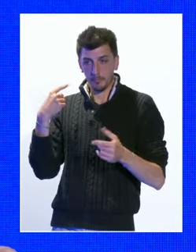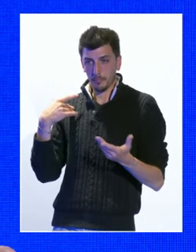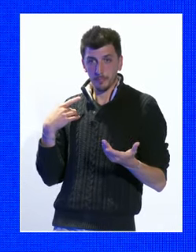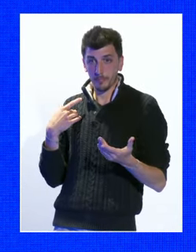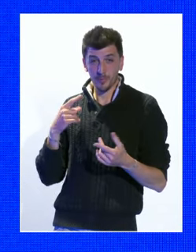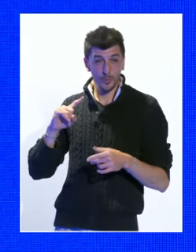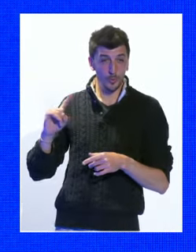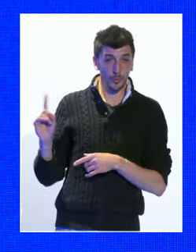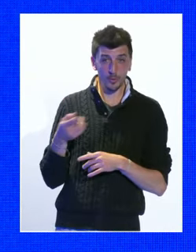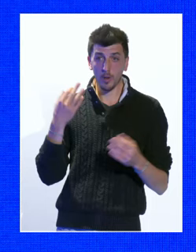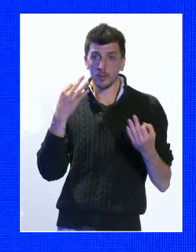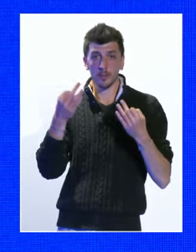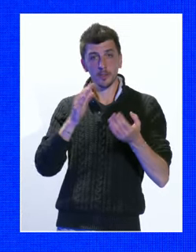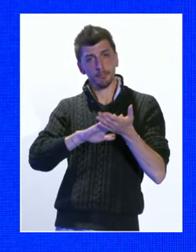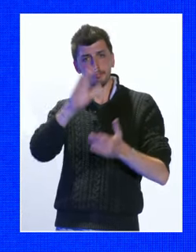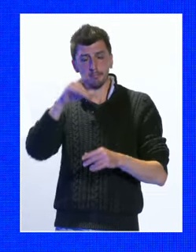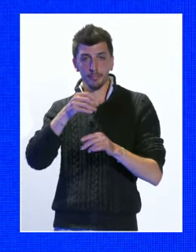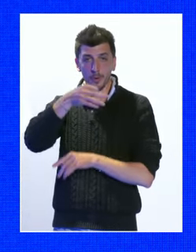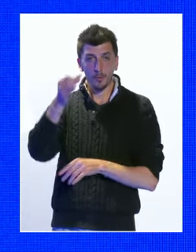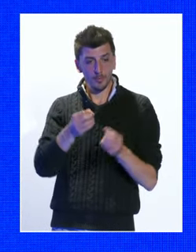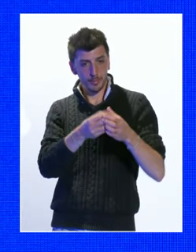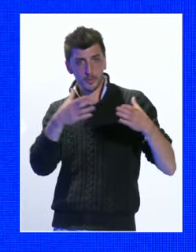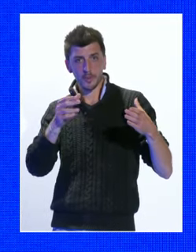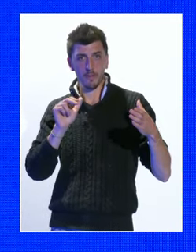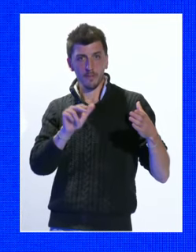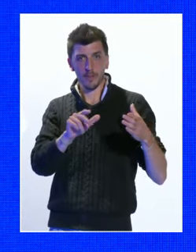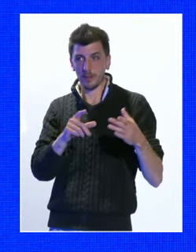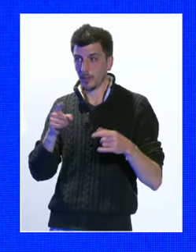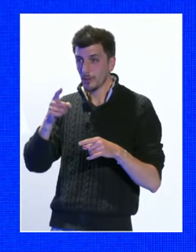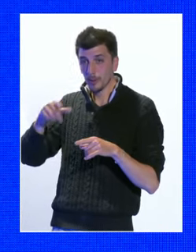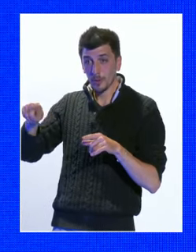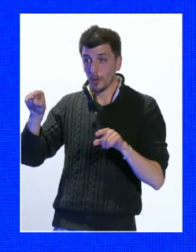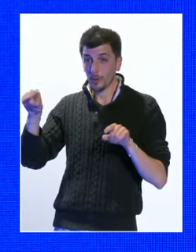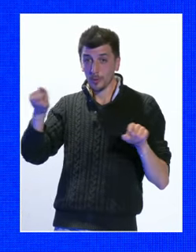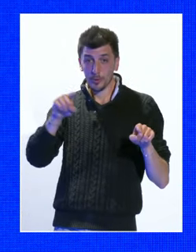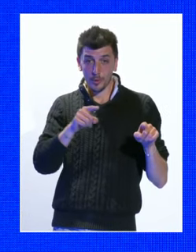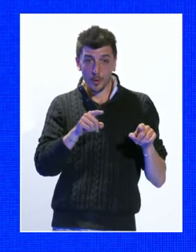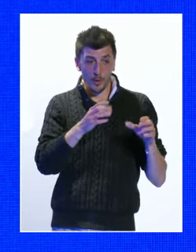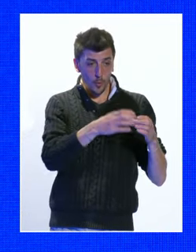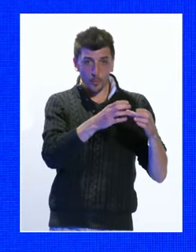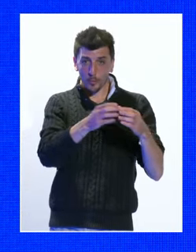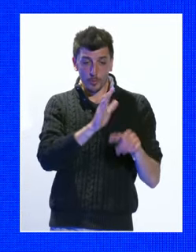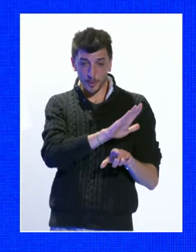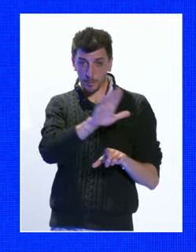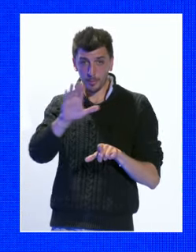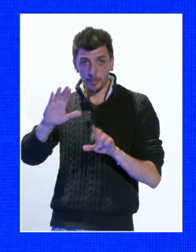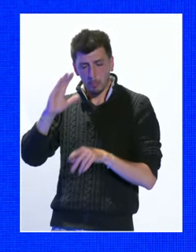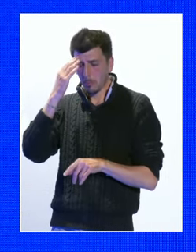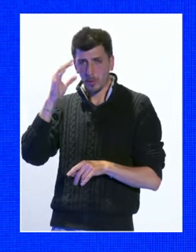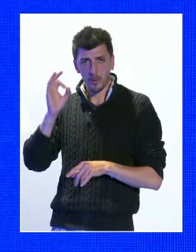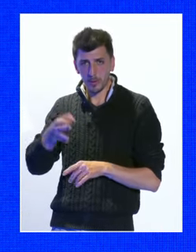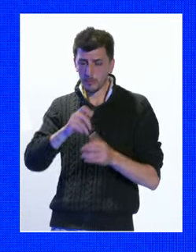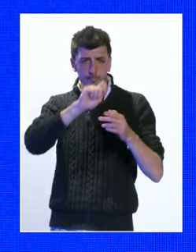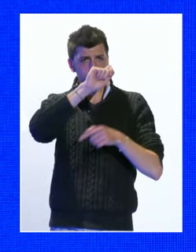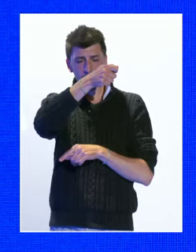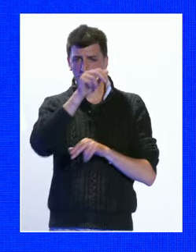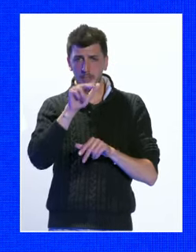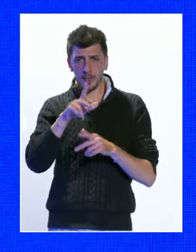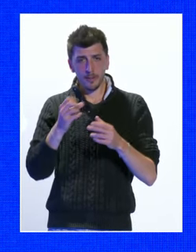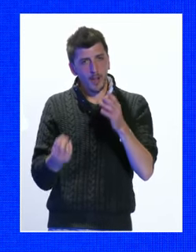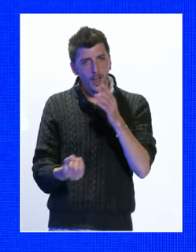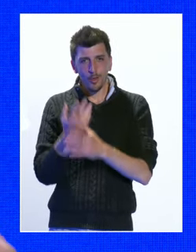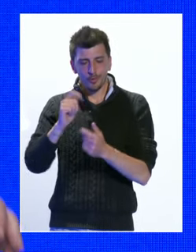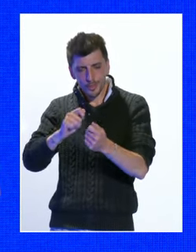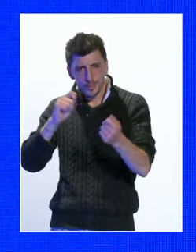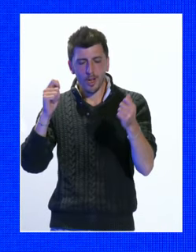l'évoquaient. Et elle était reconnue par tous, même ses adversaires antérieurs, comme la clé de comportements nouveaux qui